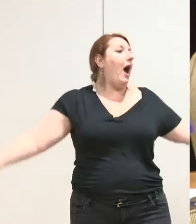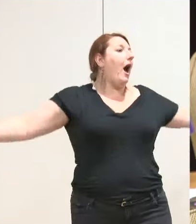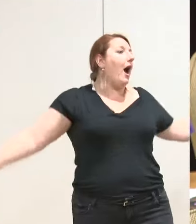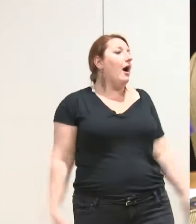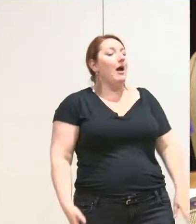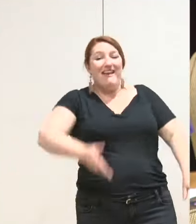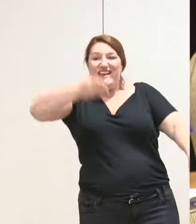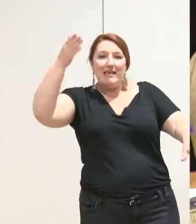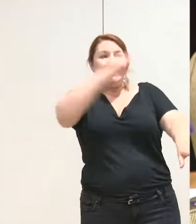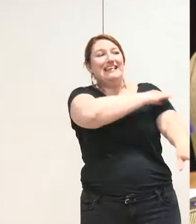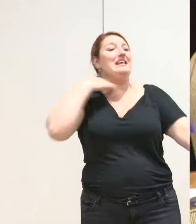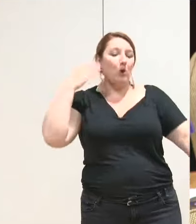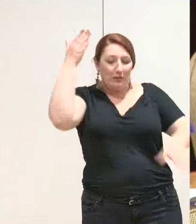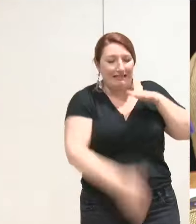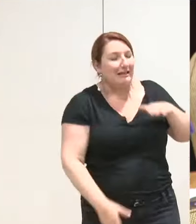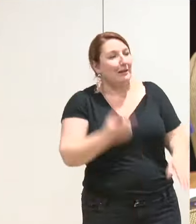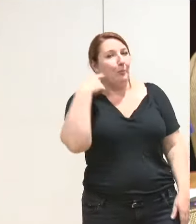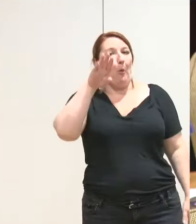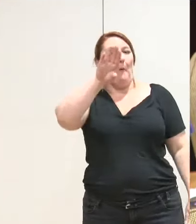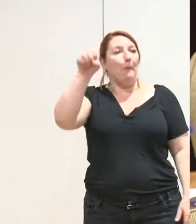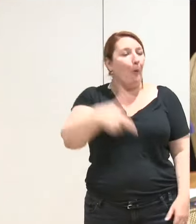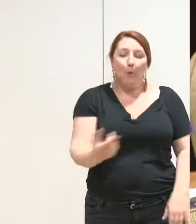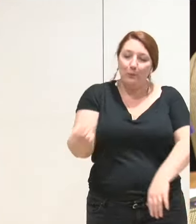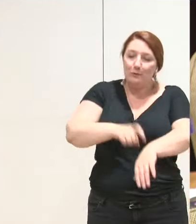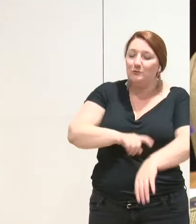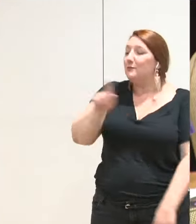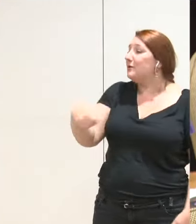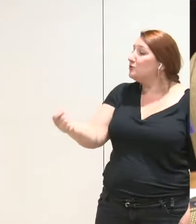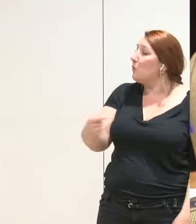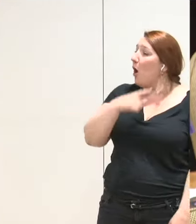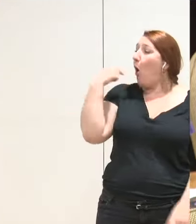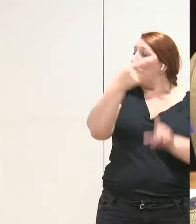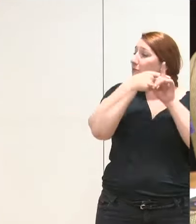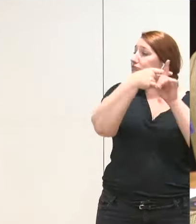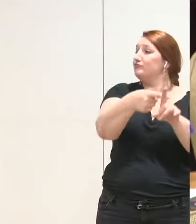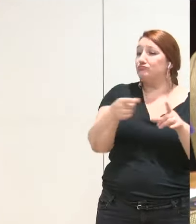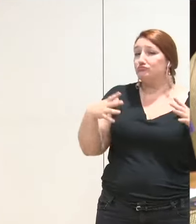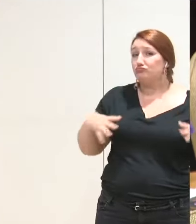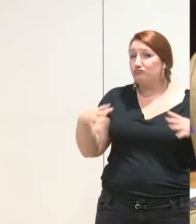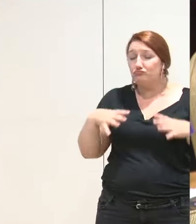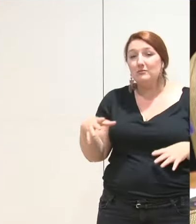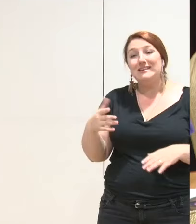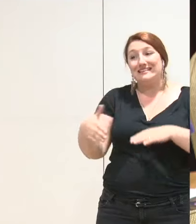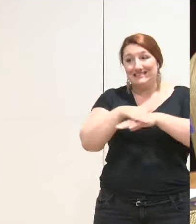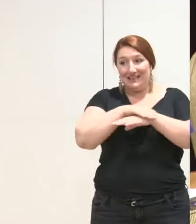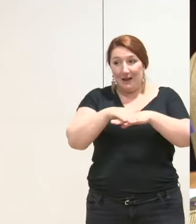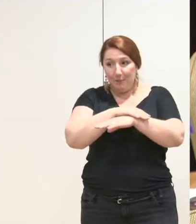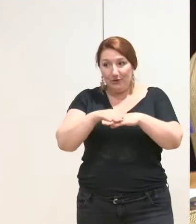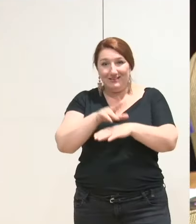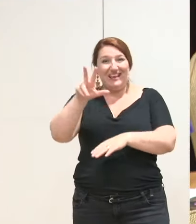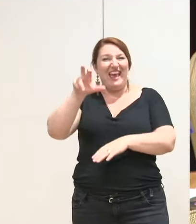store alors bien sûr ce n'est pas l'homme que j'attaque ici mais c'est plutôt la politique de la municipalité